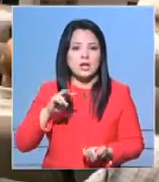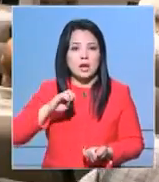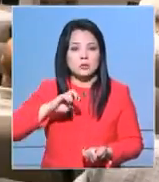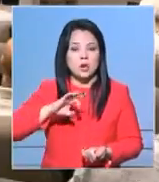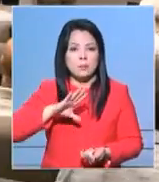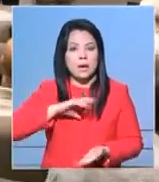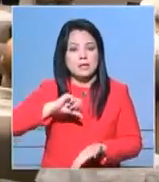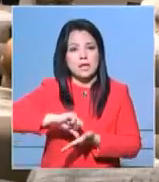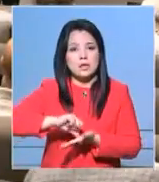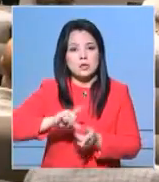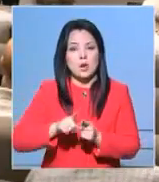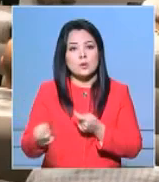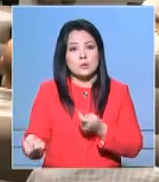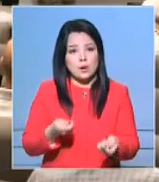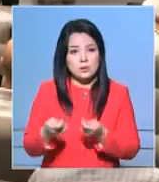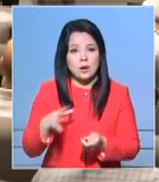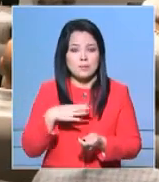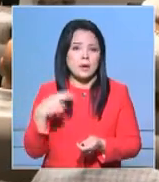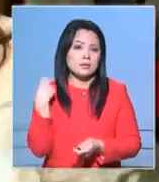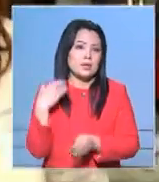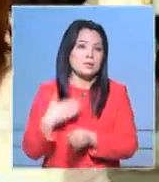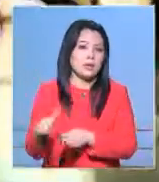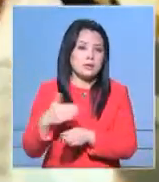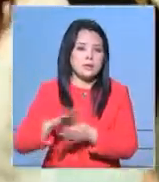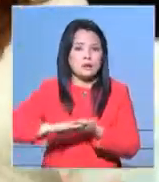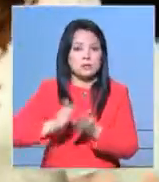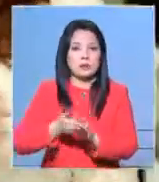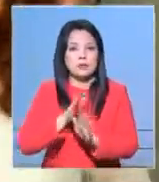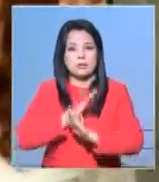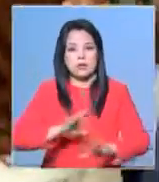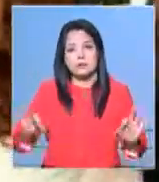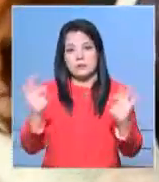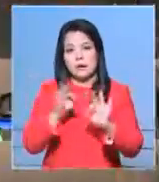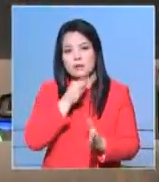үкімет несие берушілермен ешқандай келіссөз жүргізбеген.